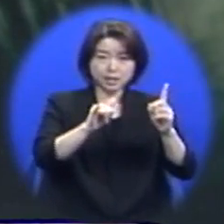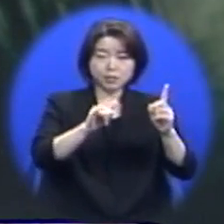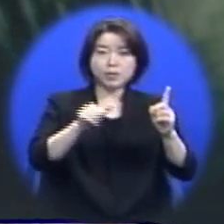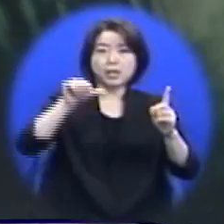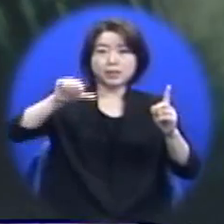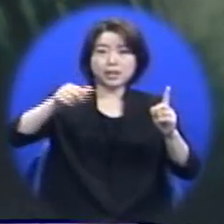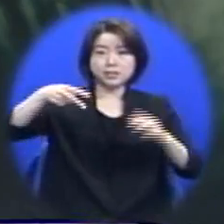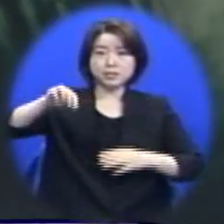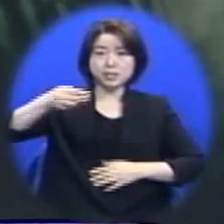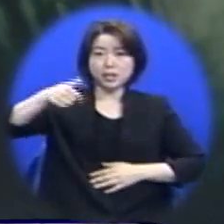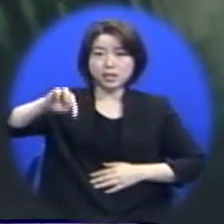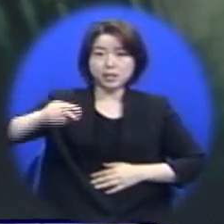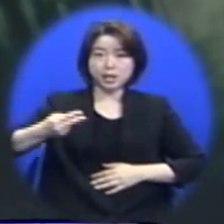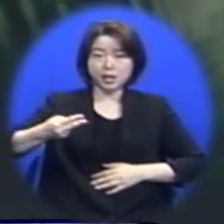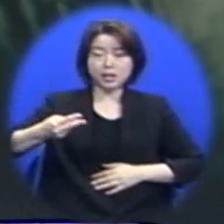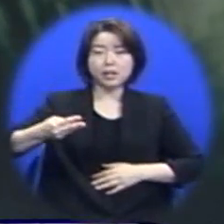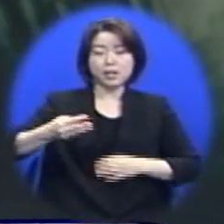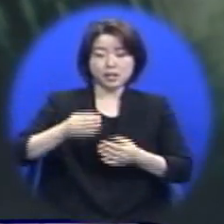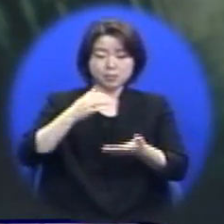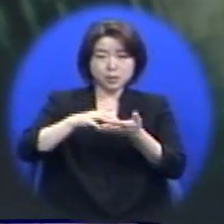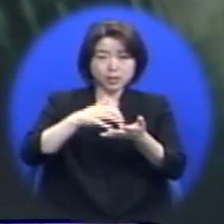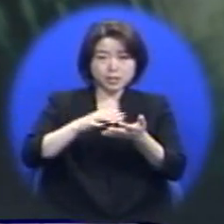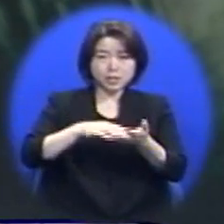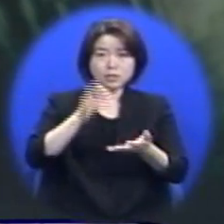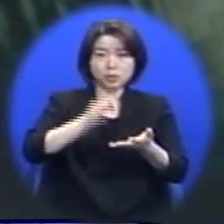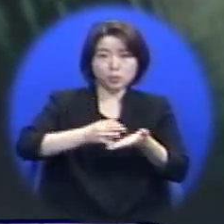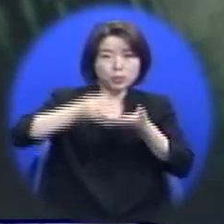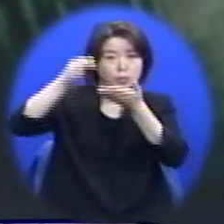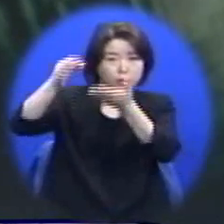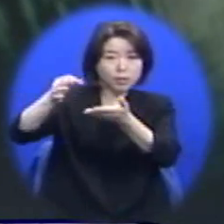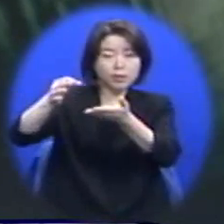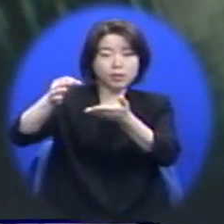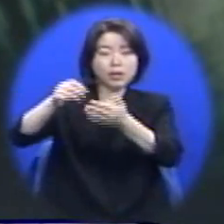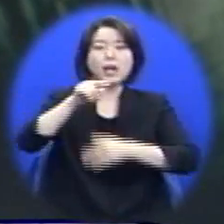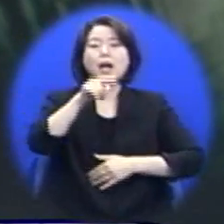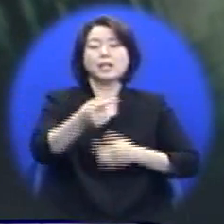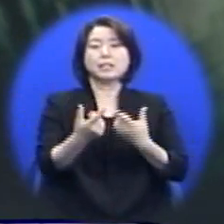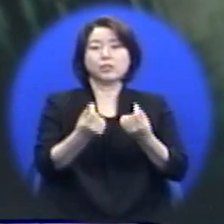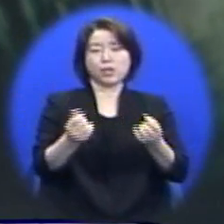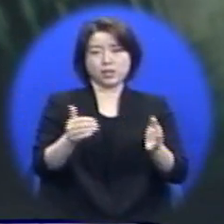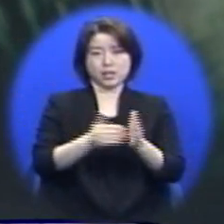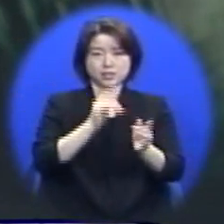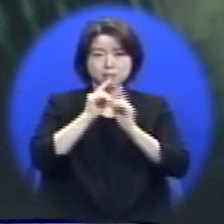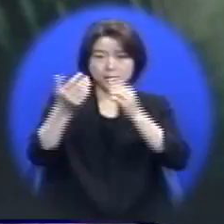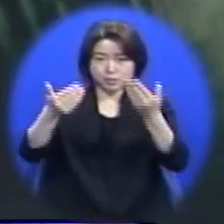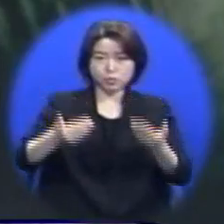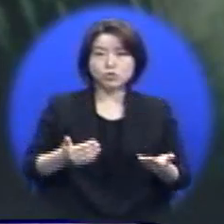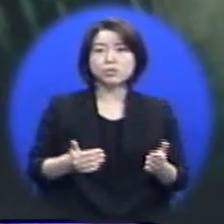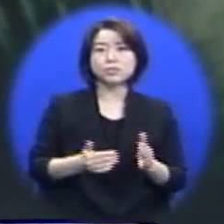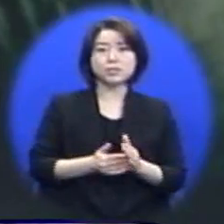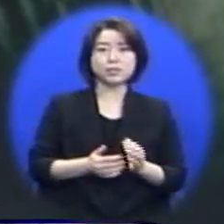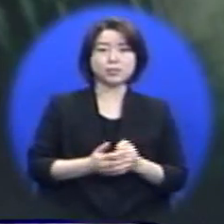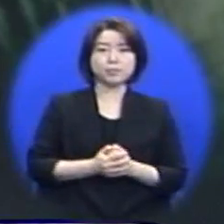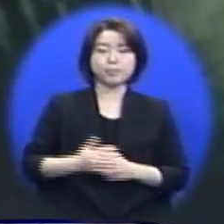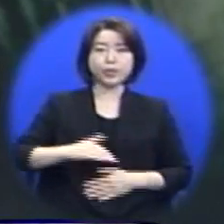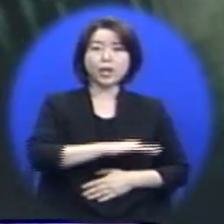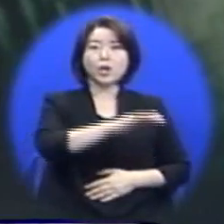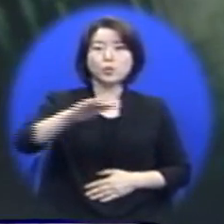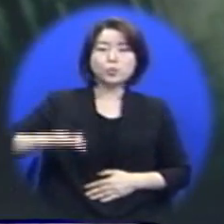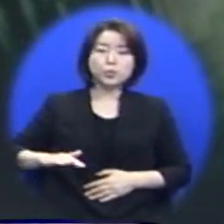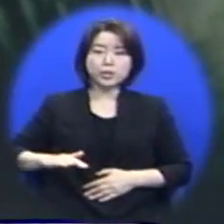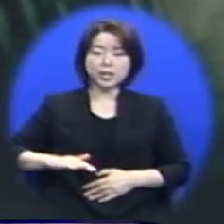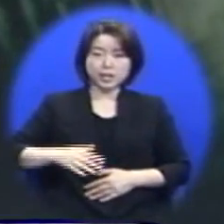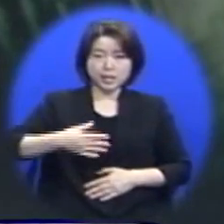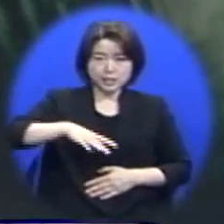계산해서 하나님께 속전으로 바치라. 이렇게까지 말씀하셨어요. 우리의